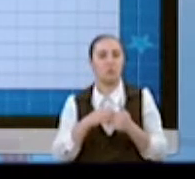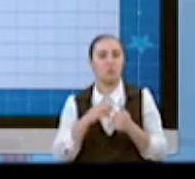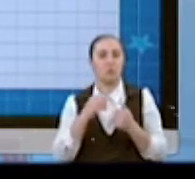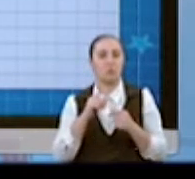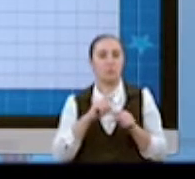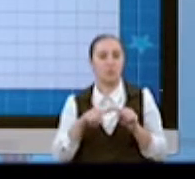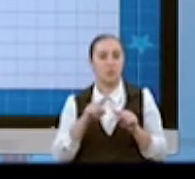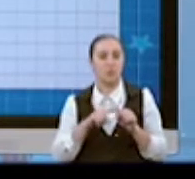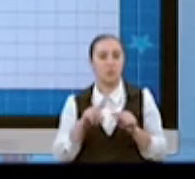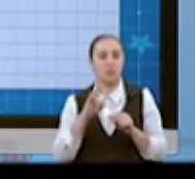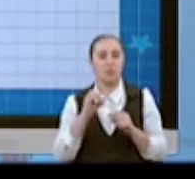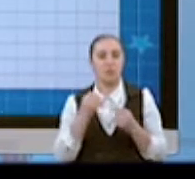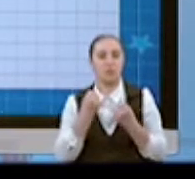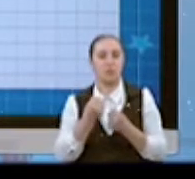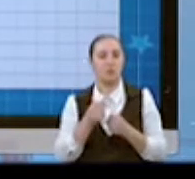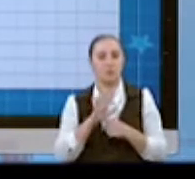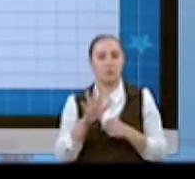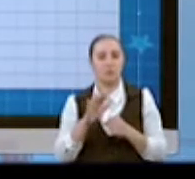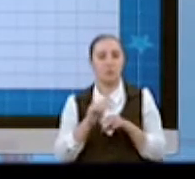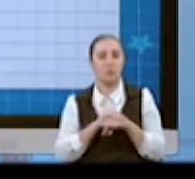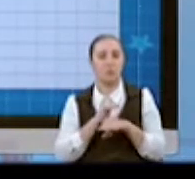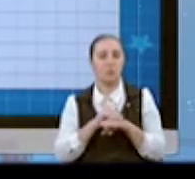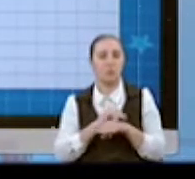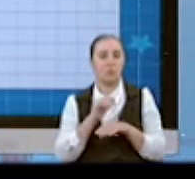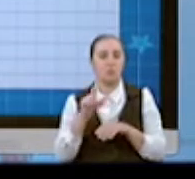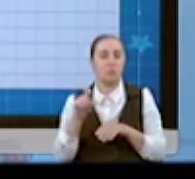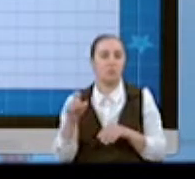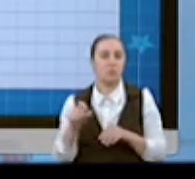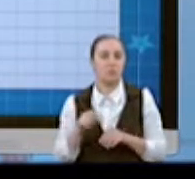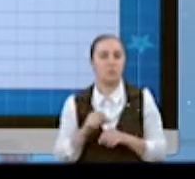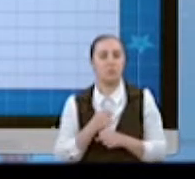сочти поскорей и не задерживай добрых людей.